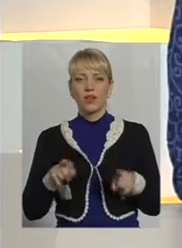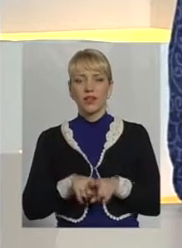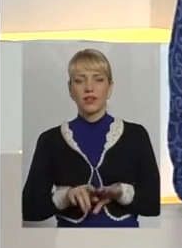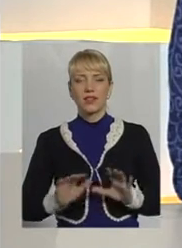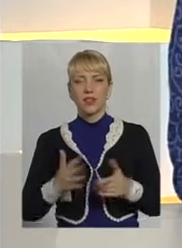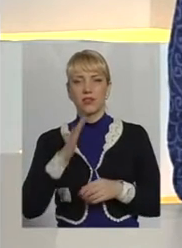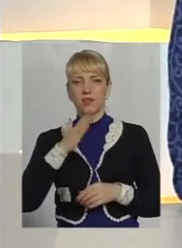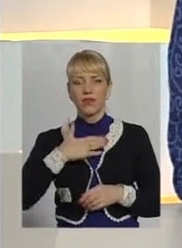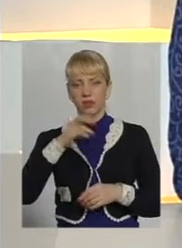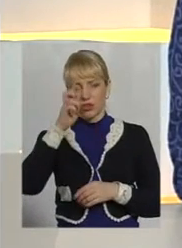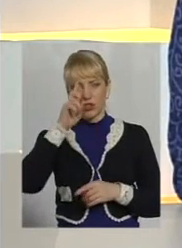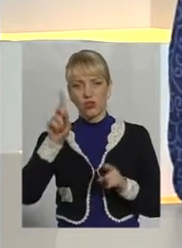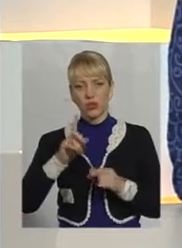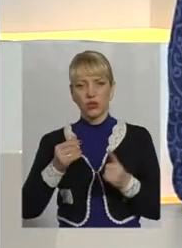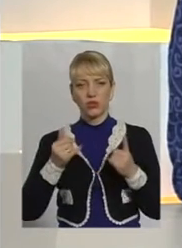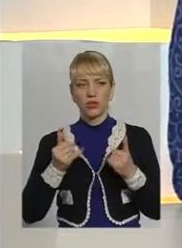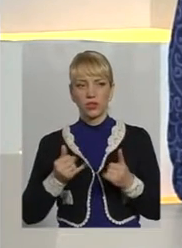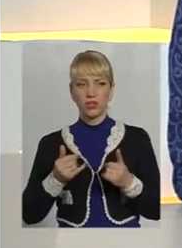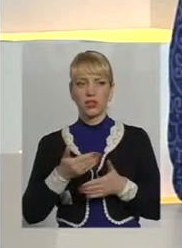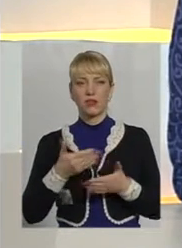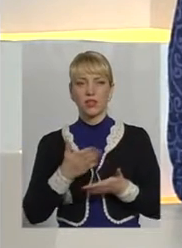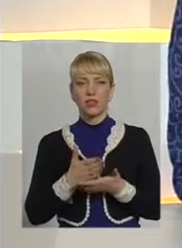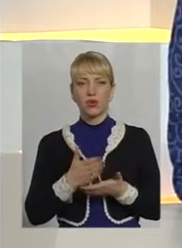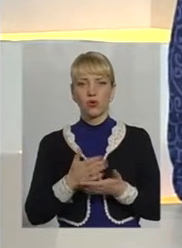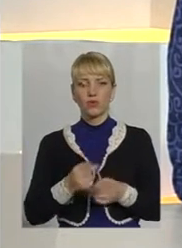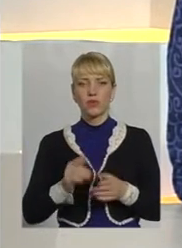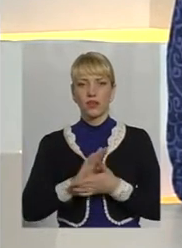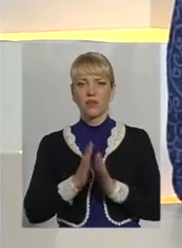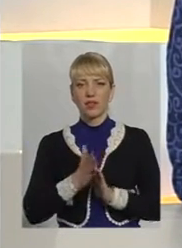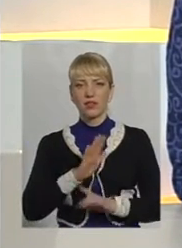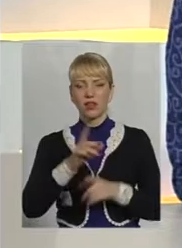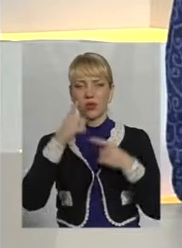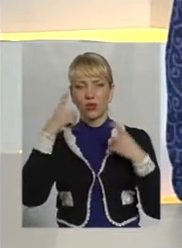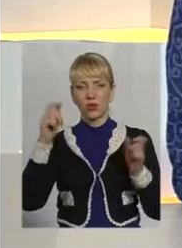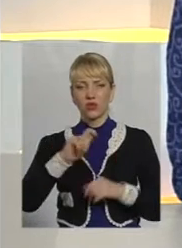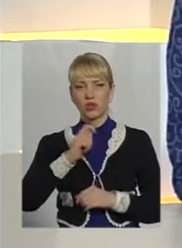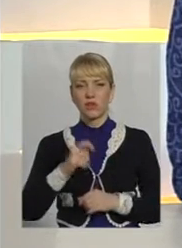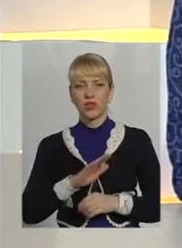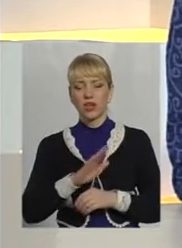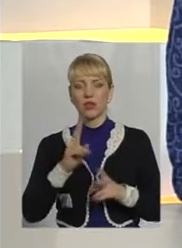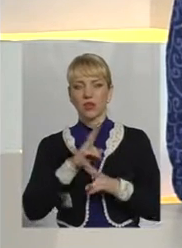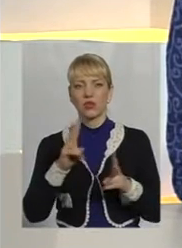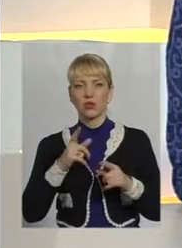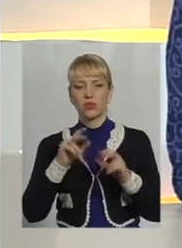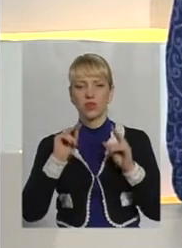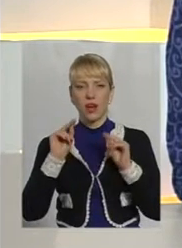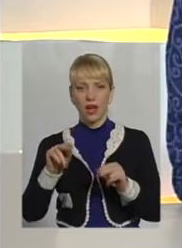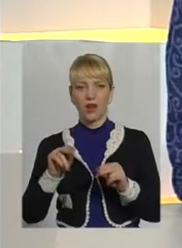в нашій державі, що нині ми знаходимося у стані неоголошеної війни, а ніхто із